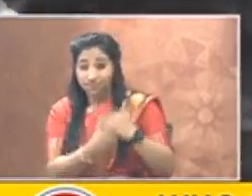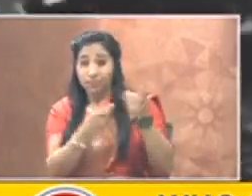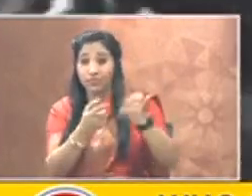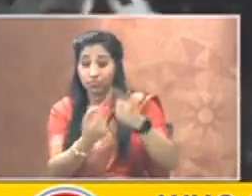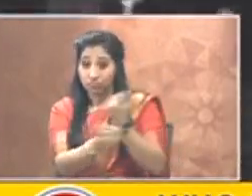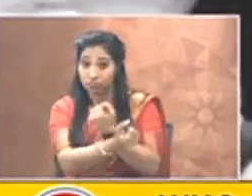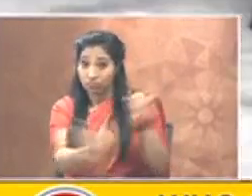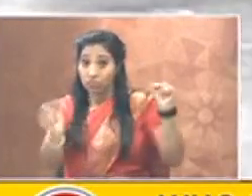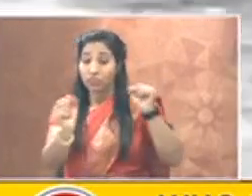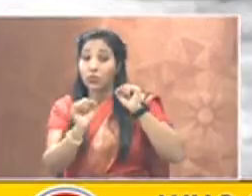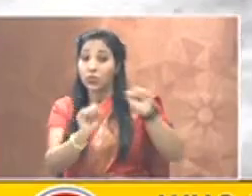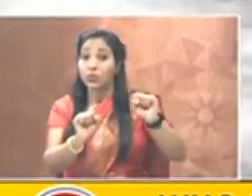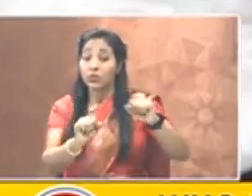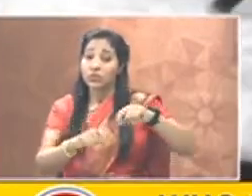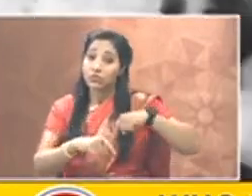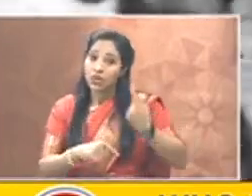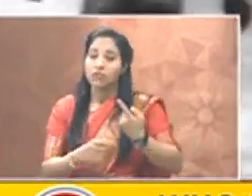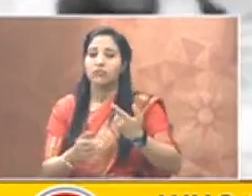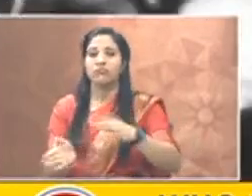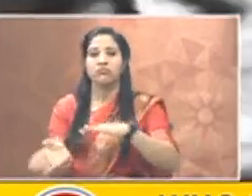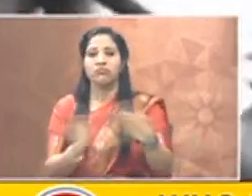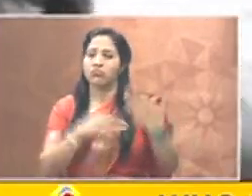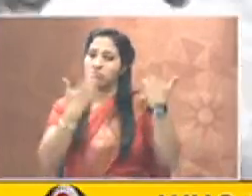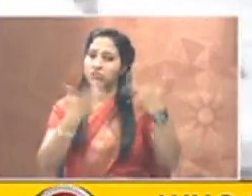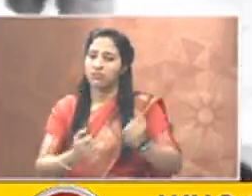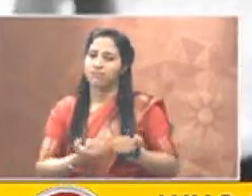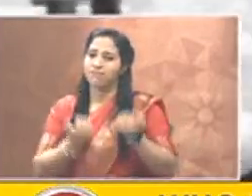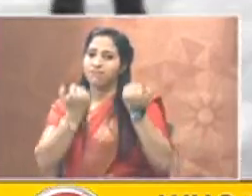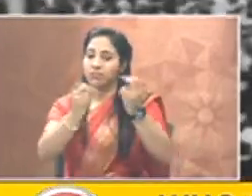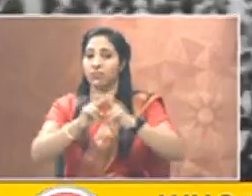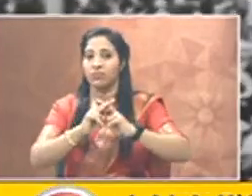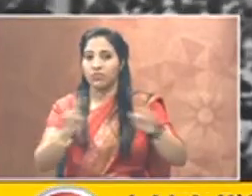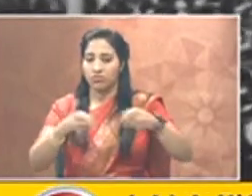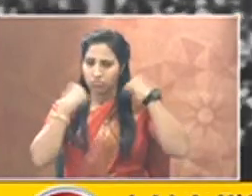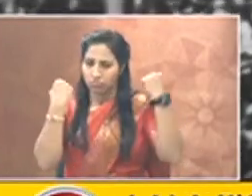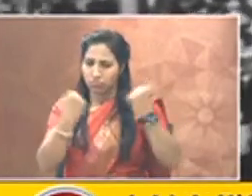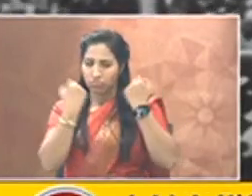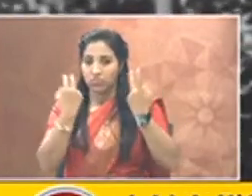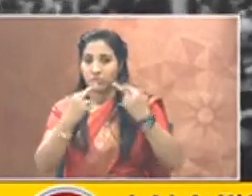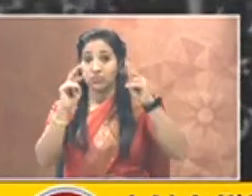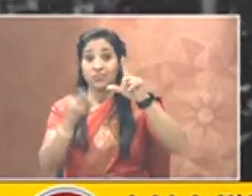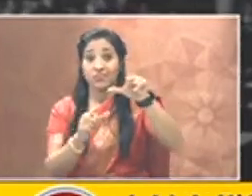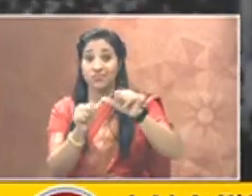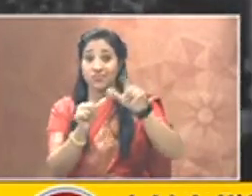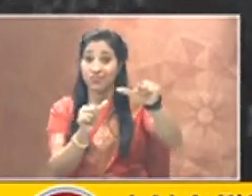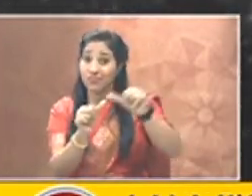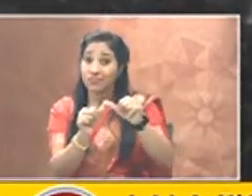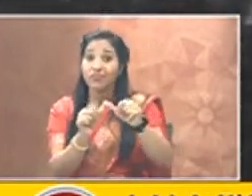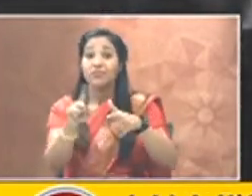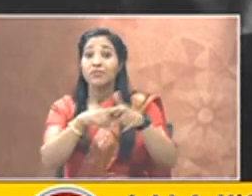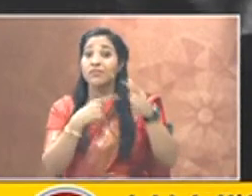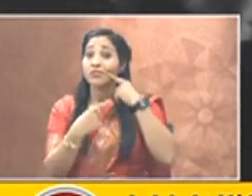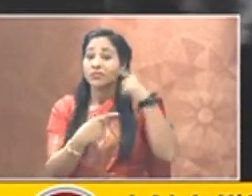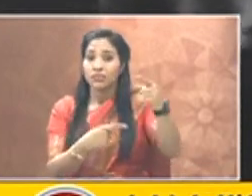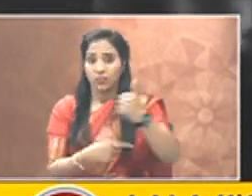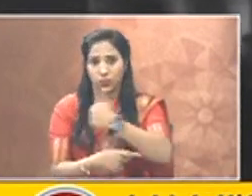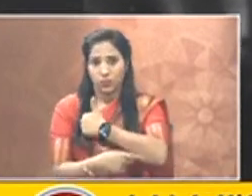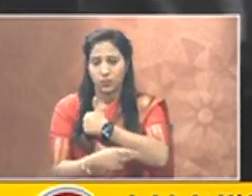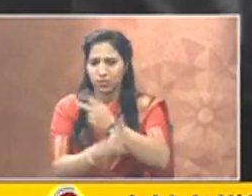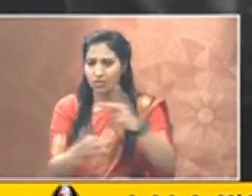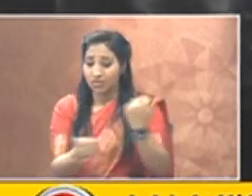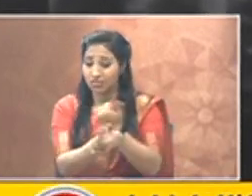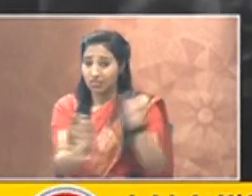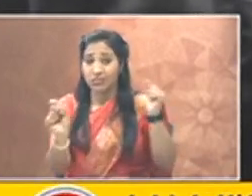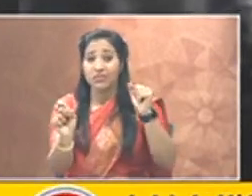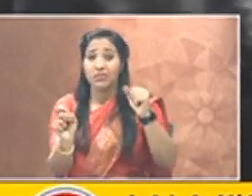लिए अपने प्राणों की आहुति दे दी। लाला जी के व्यक्तित्व को सिर्फ आजादी की लड़ाई